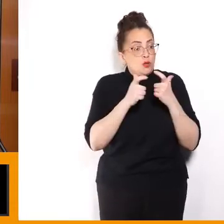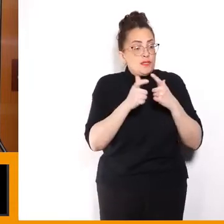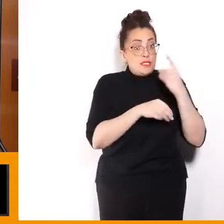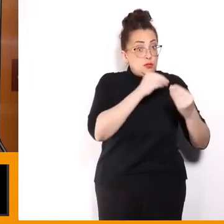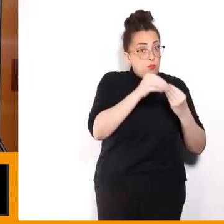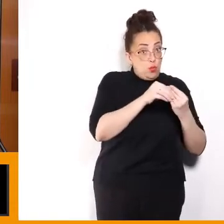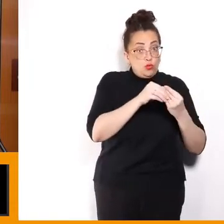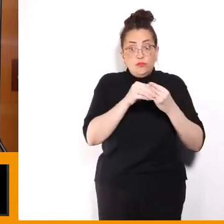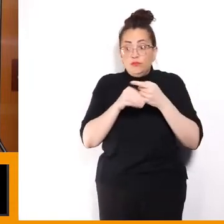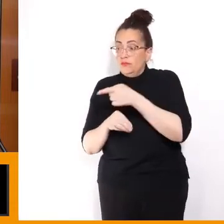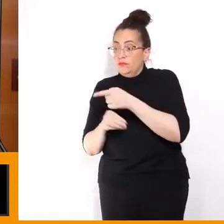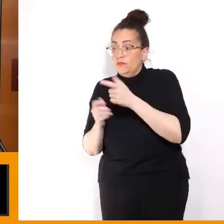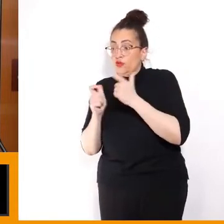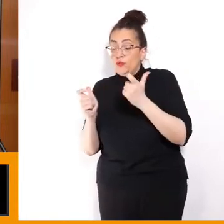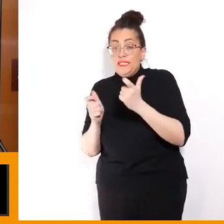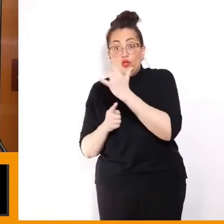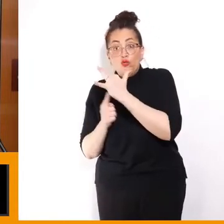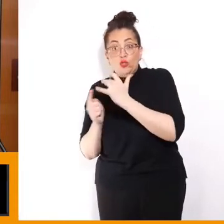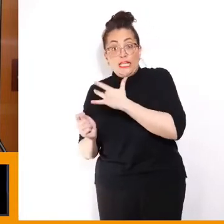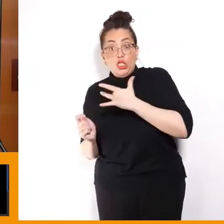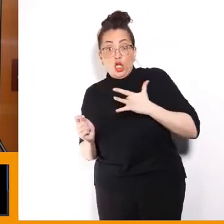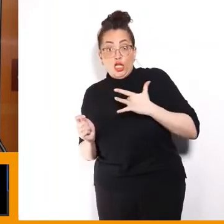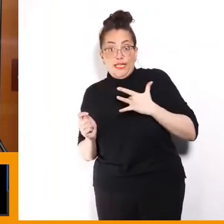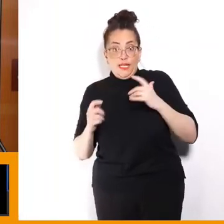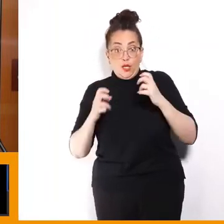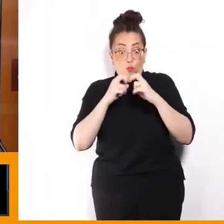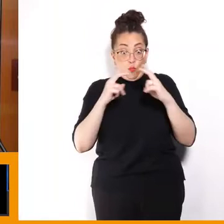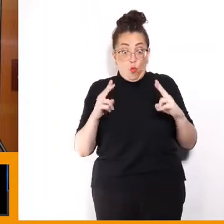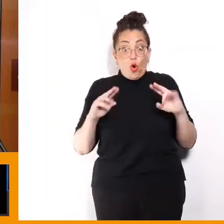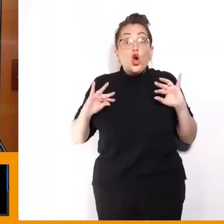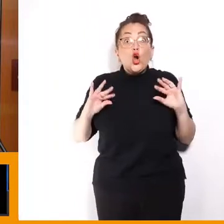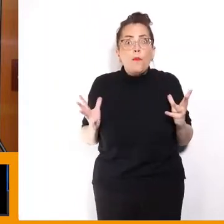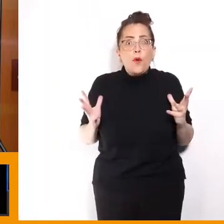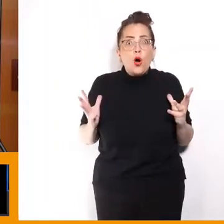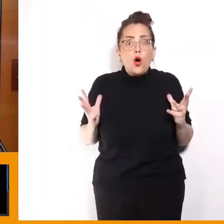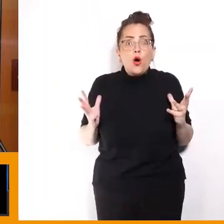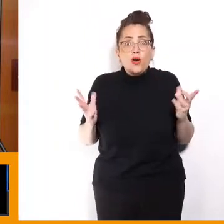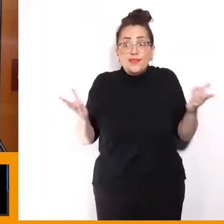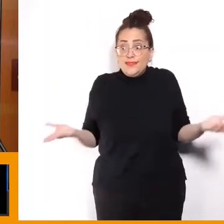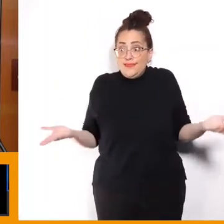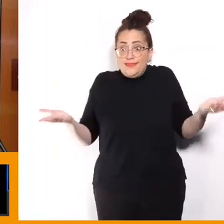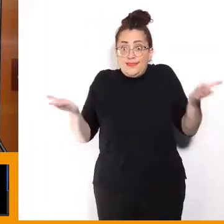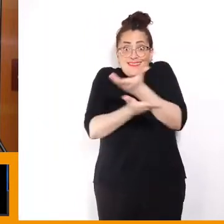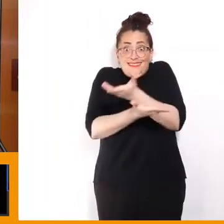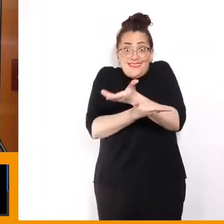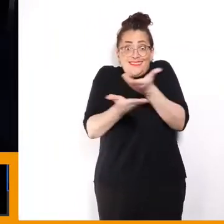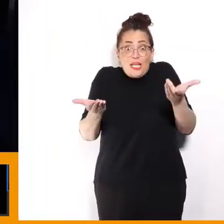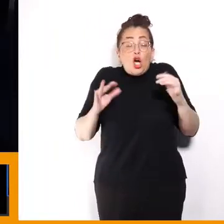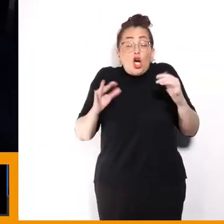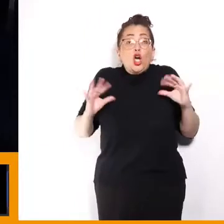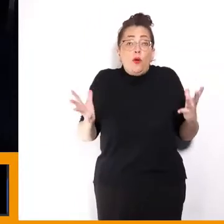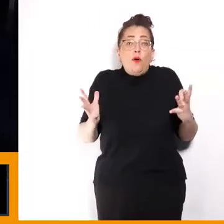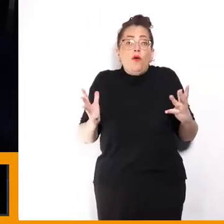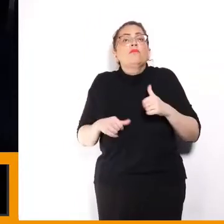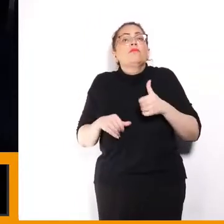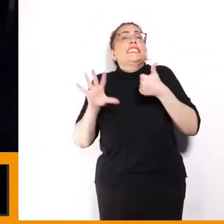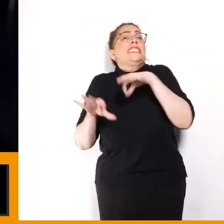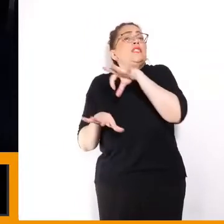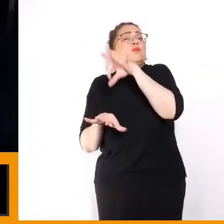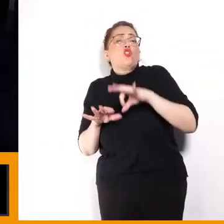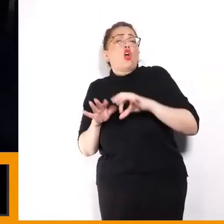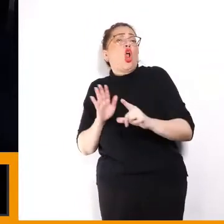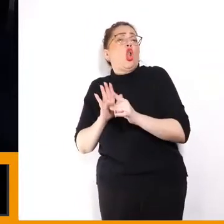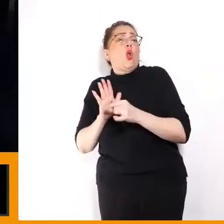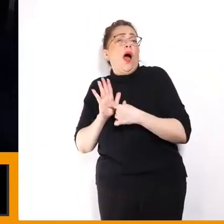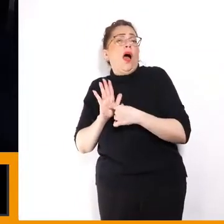le monde du médico-social? On parle tout à l'heure des 6% nécessaires. La loi a l'avantage de fixer des règles. Mais on le présente